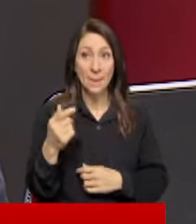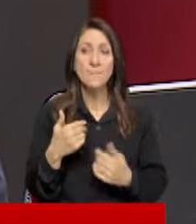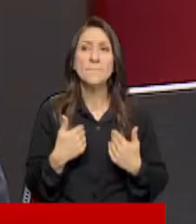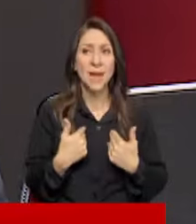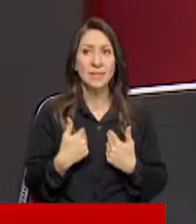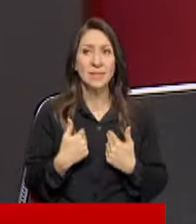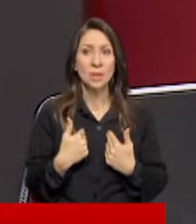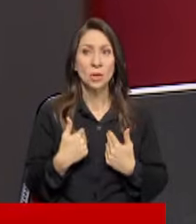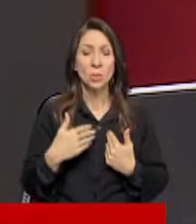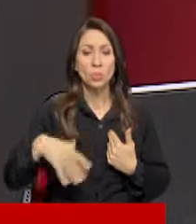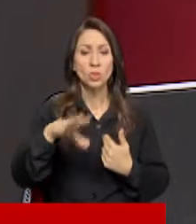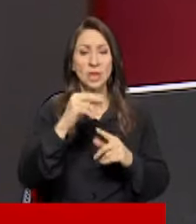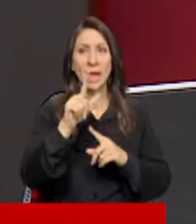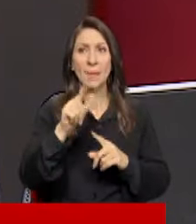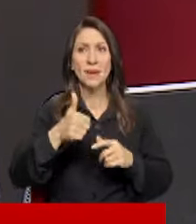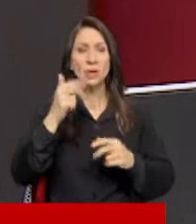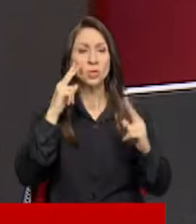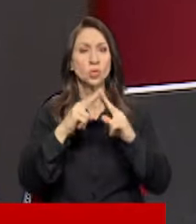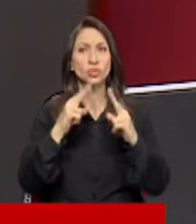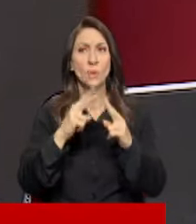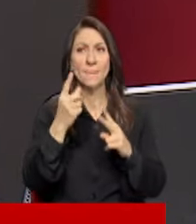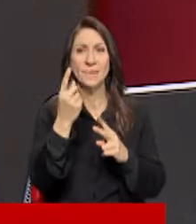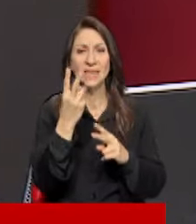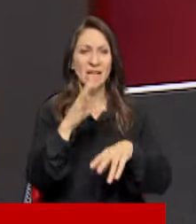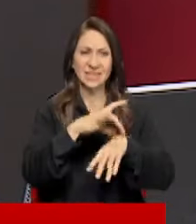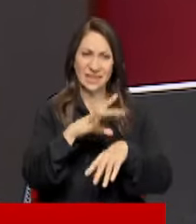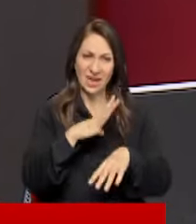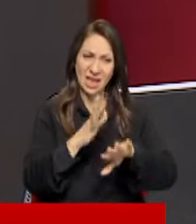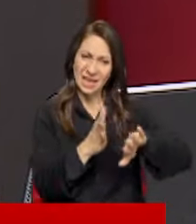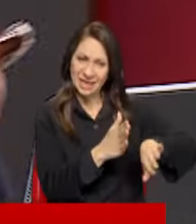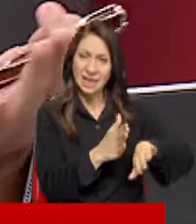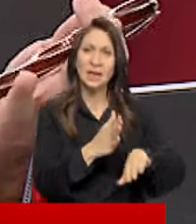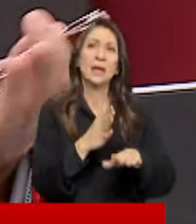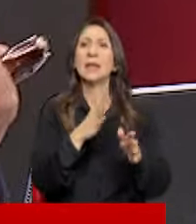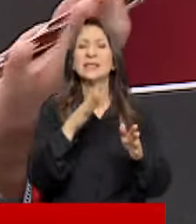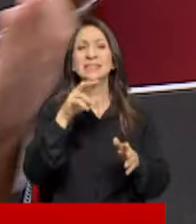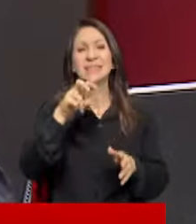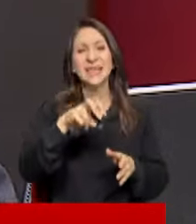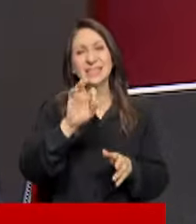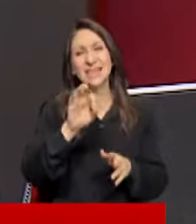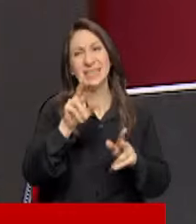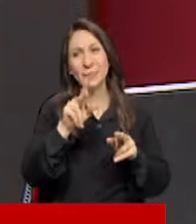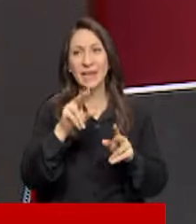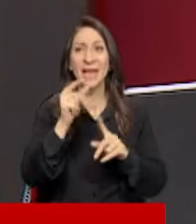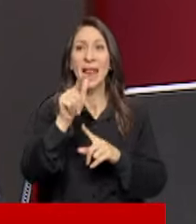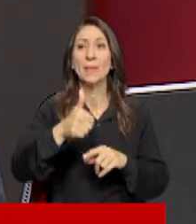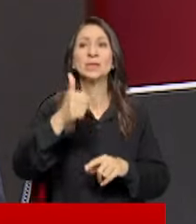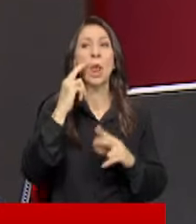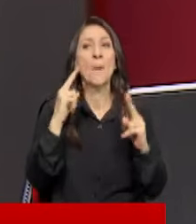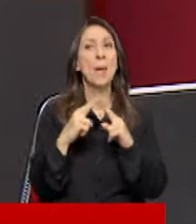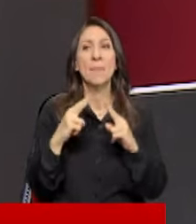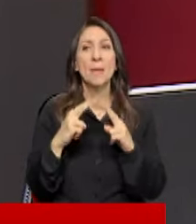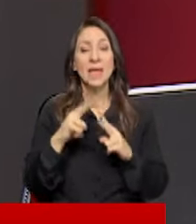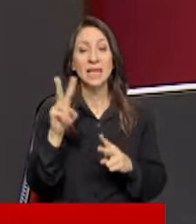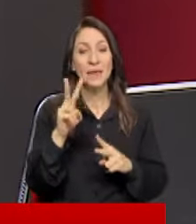dedi bütün il başkanlarıyla görüştüm. Birkaç tanesi hastaydı. Onlar hariç yani 80 civarında il başkanıyla görüştüm.